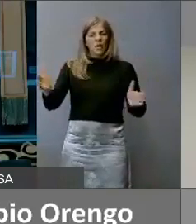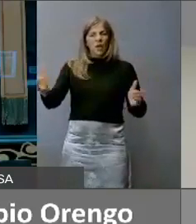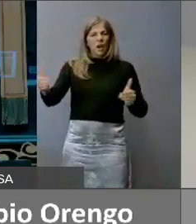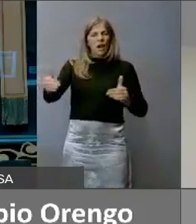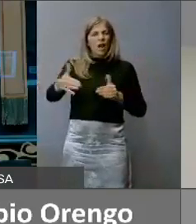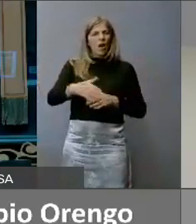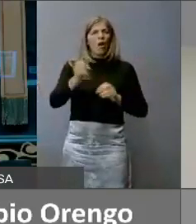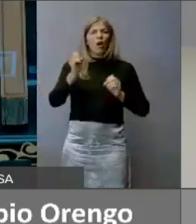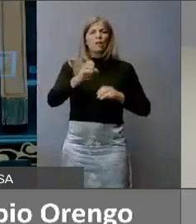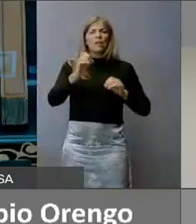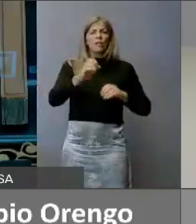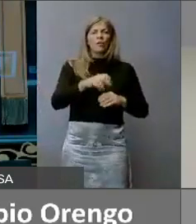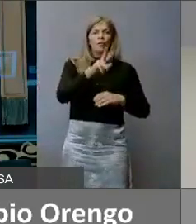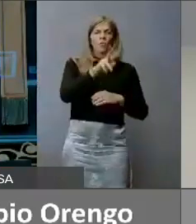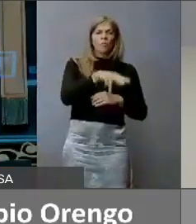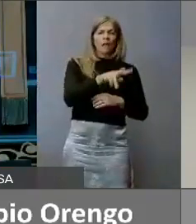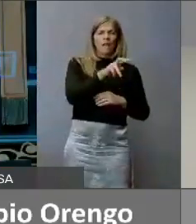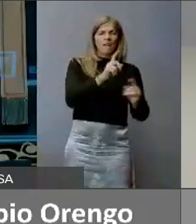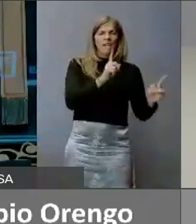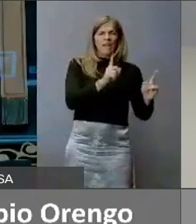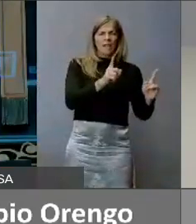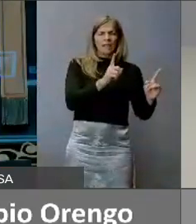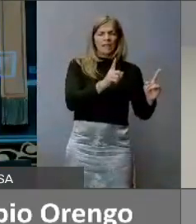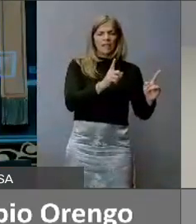nell'anno 2020 si è fermato